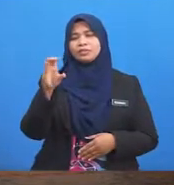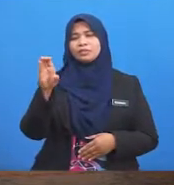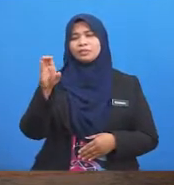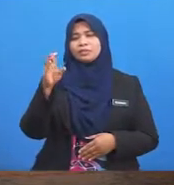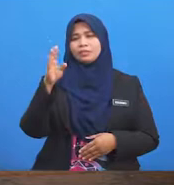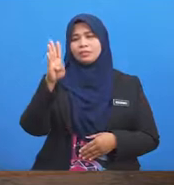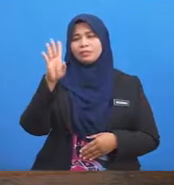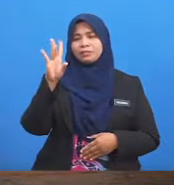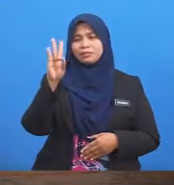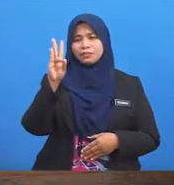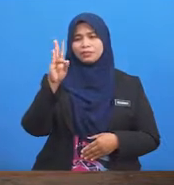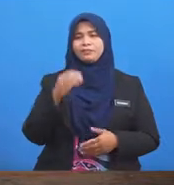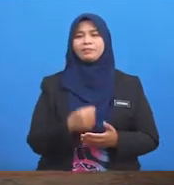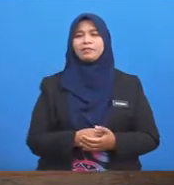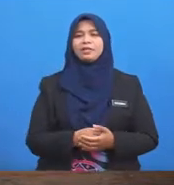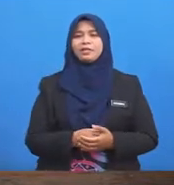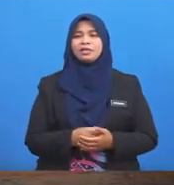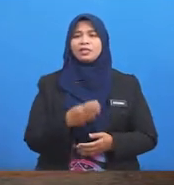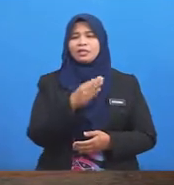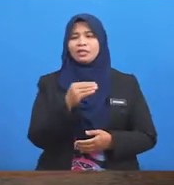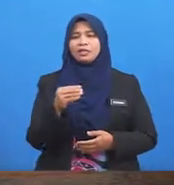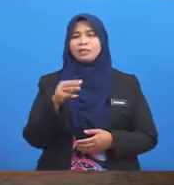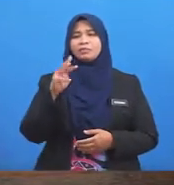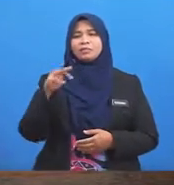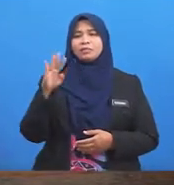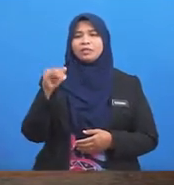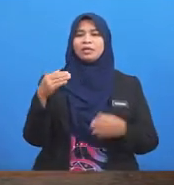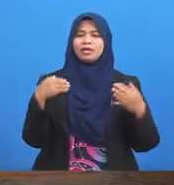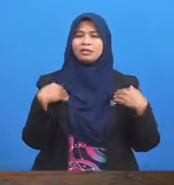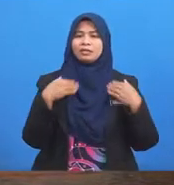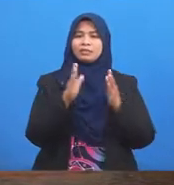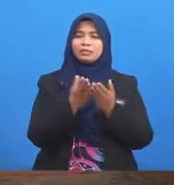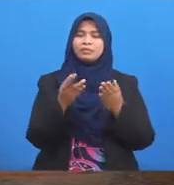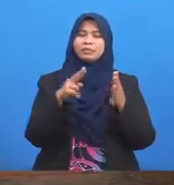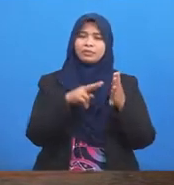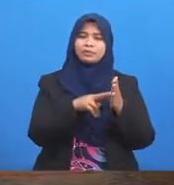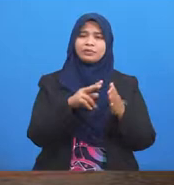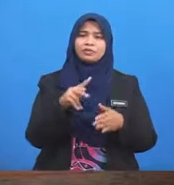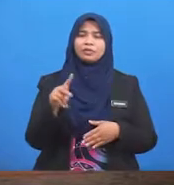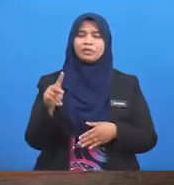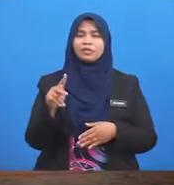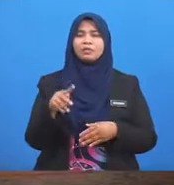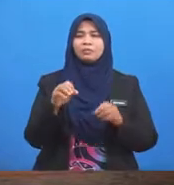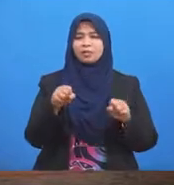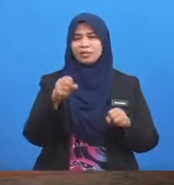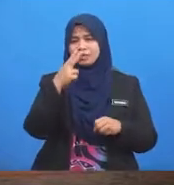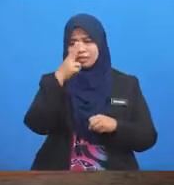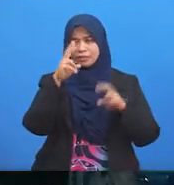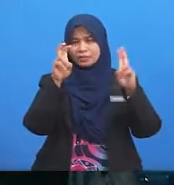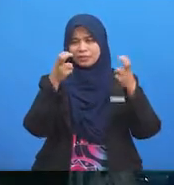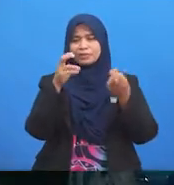147. Manakala bagi murid-murid yang mempunyai buku rujukan pula, sila lihat tajuk Ukudut Tabarru'at